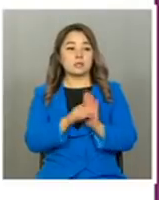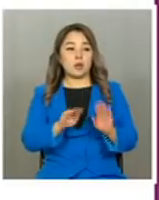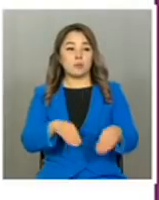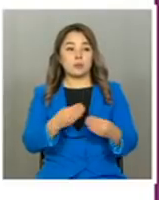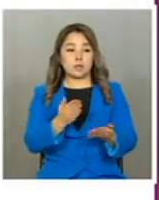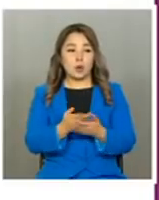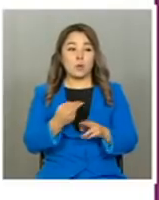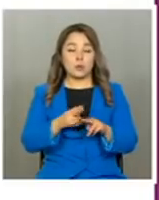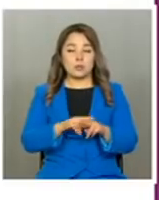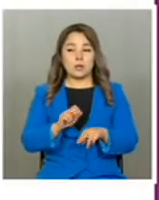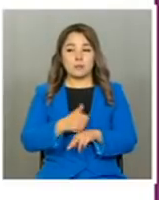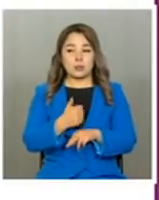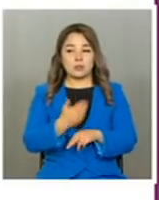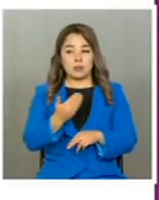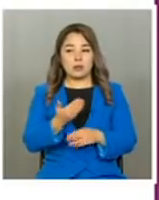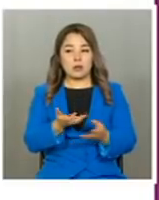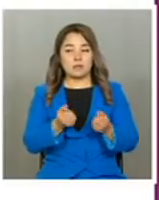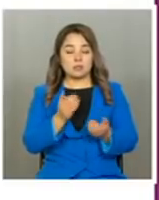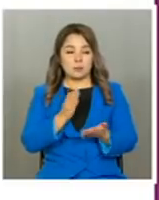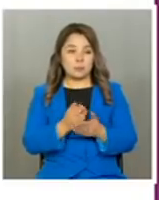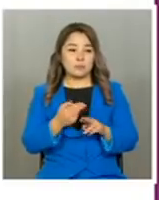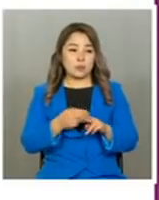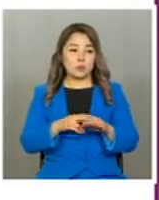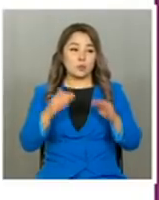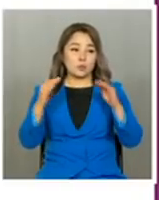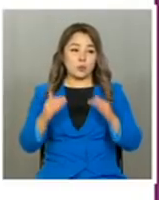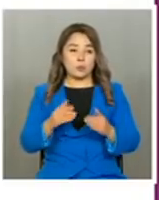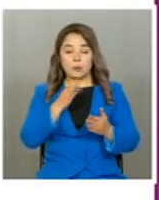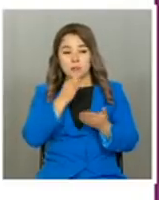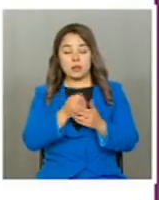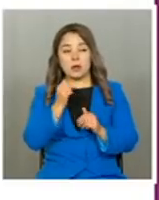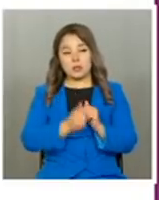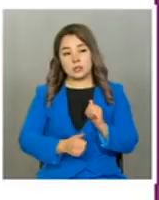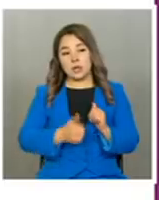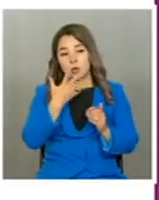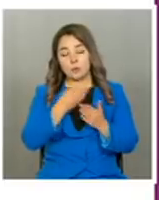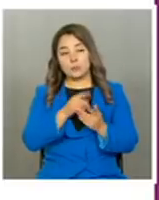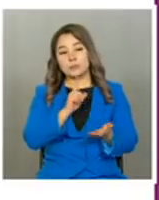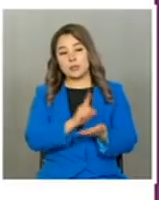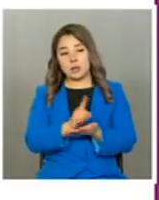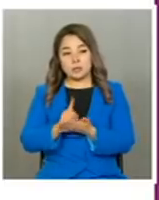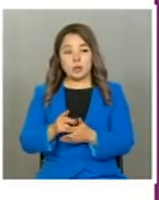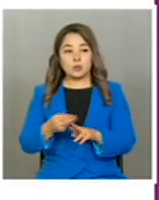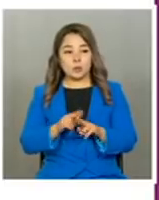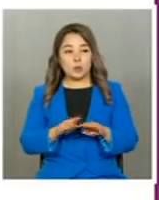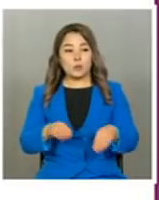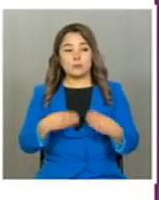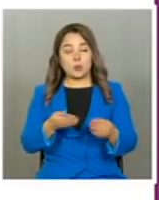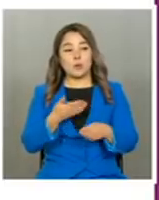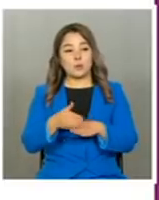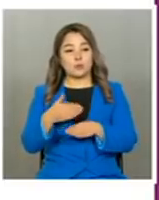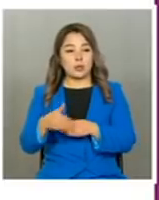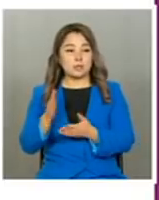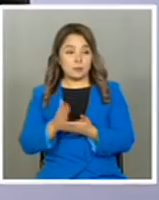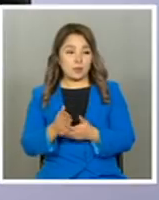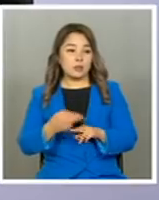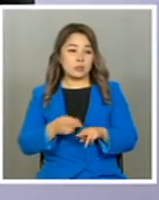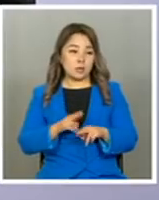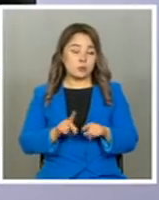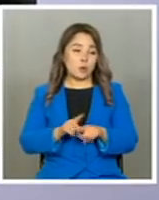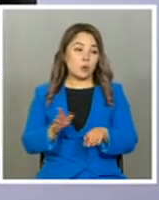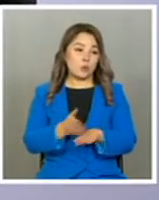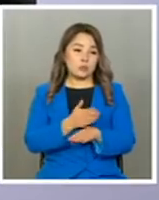ол биліктен алды. Төмен басылардың әрғайсына өзіне тиесілі үлестерін бөліп берді. Алайда бұл